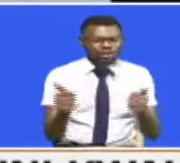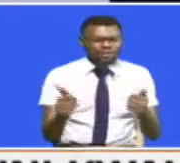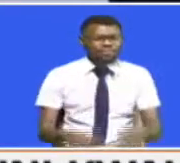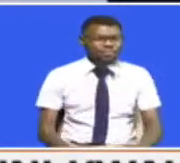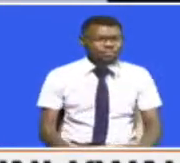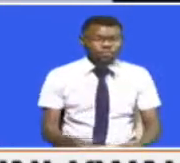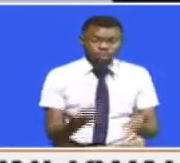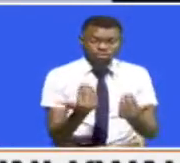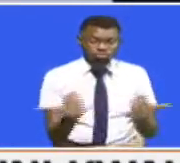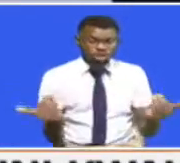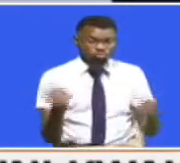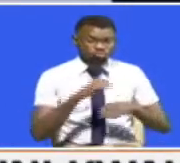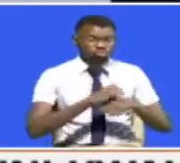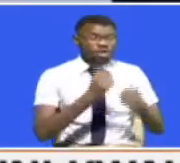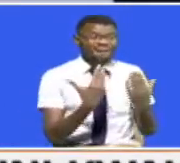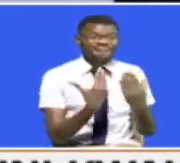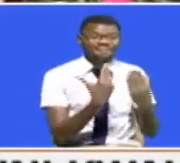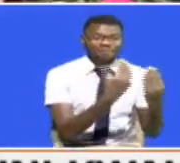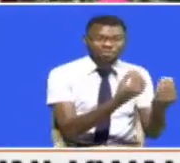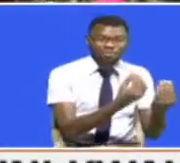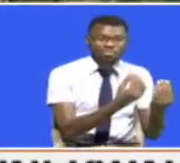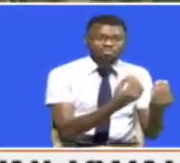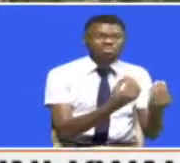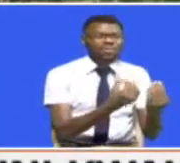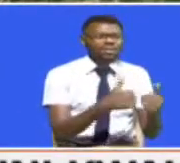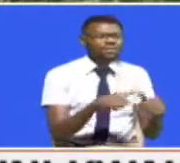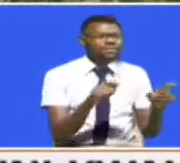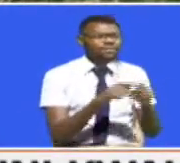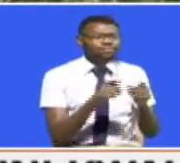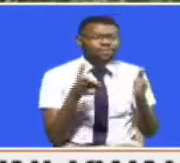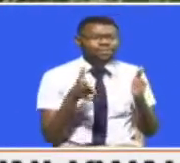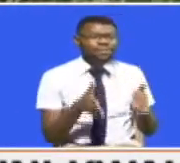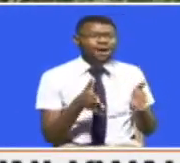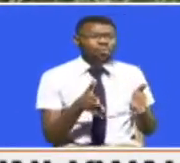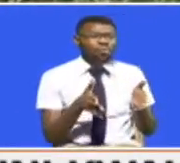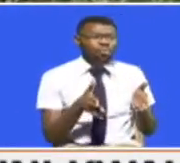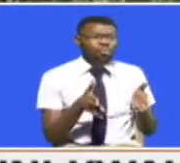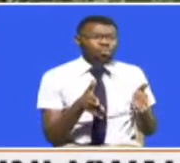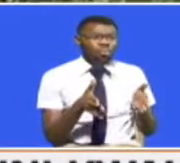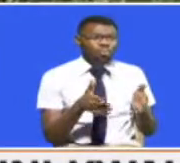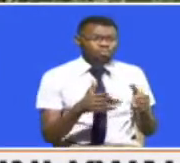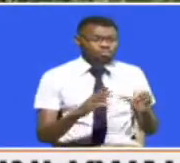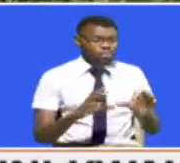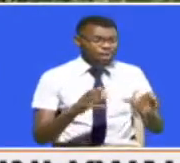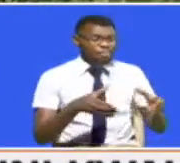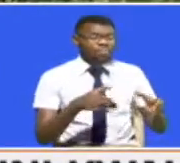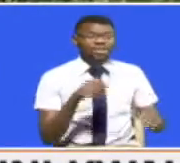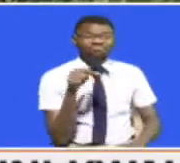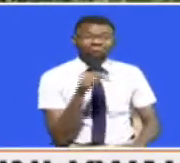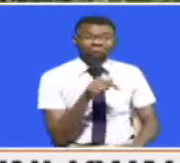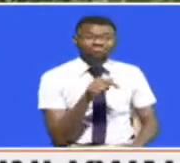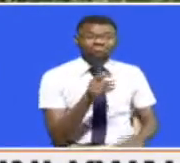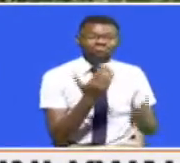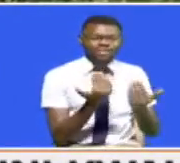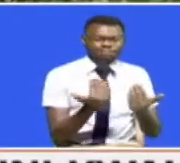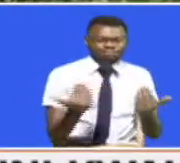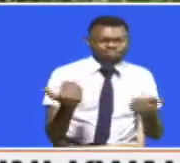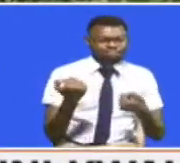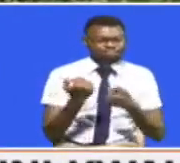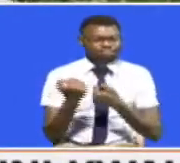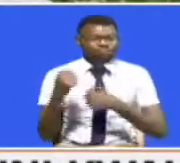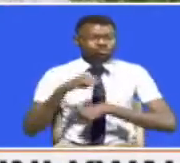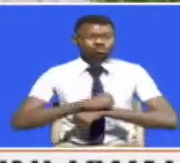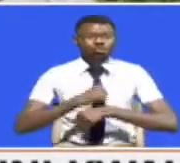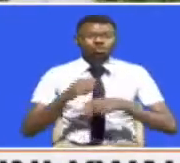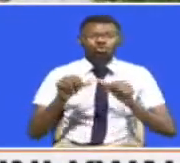watoto wetu na uwezo pia ilikuwa ni kidogo kwa sababu ilikuwa tunabamanya, lakini mpaka sasa kampuni inatuchukulia watoto wetu wengine wakisoma